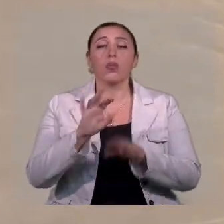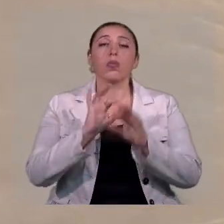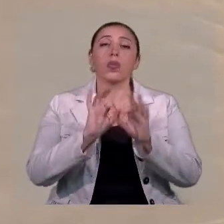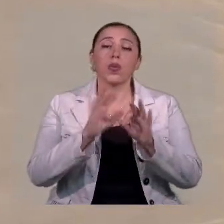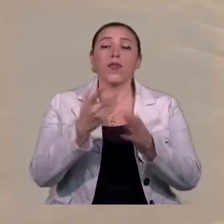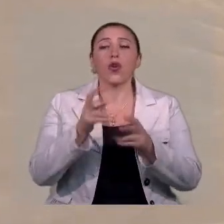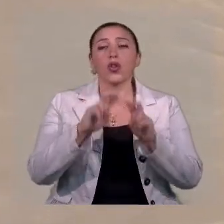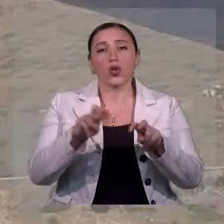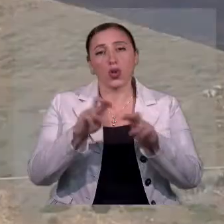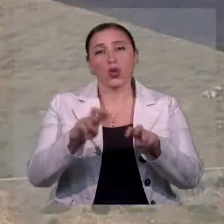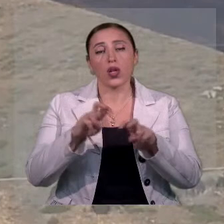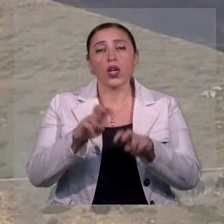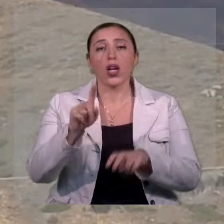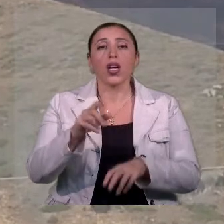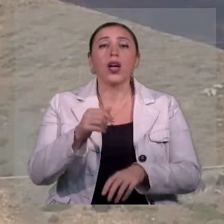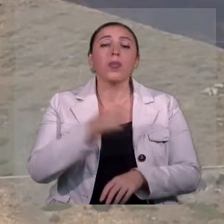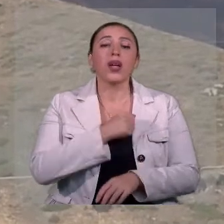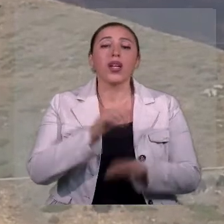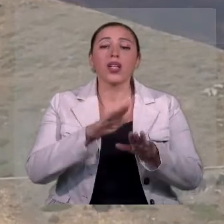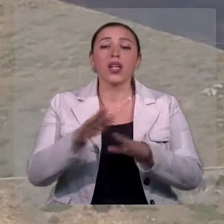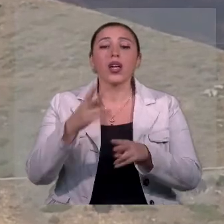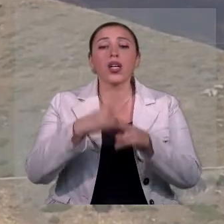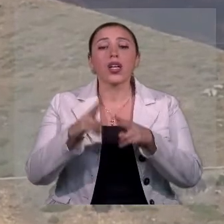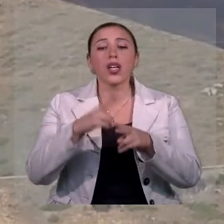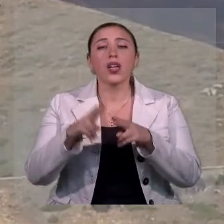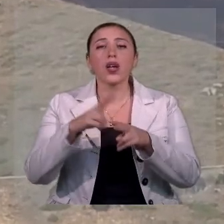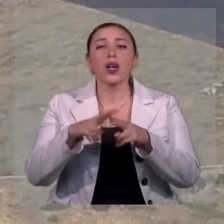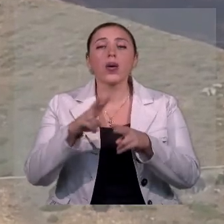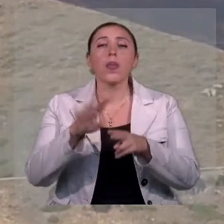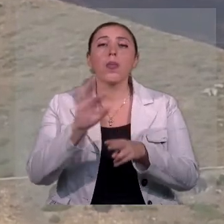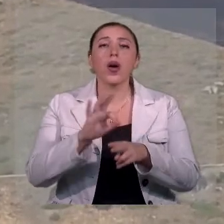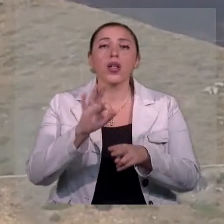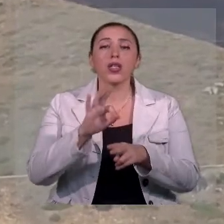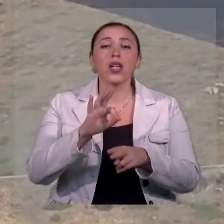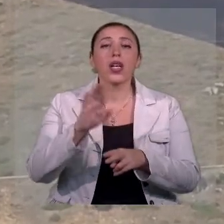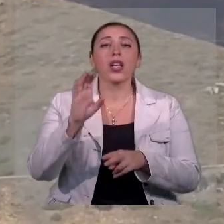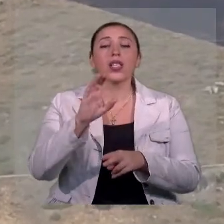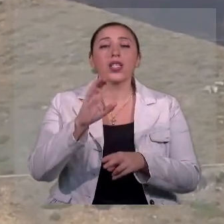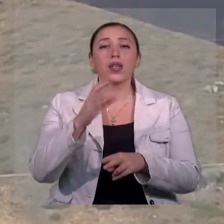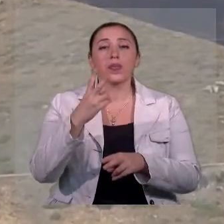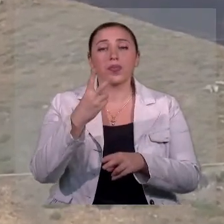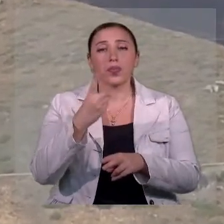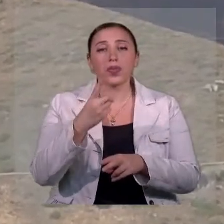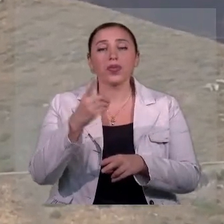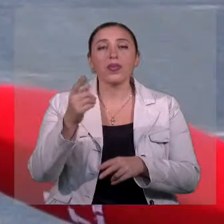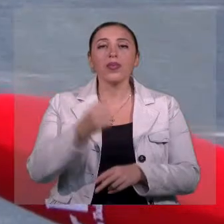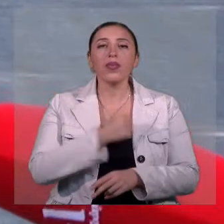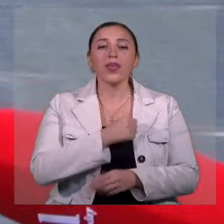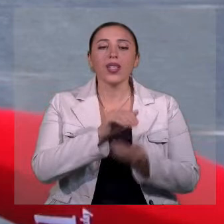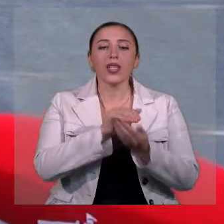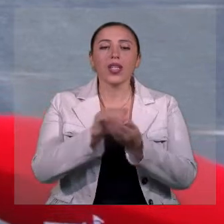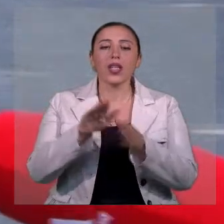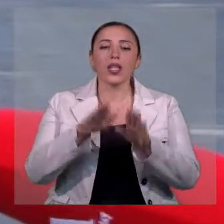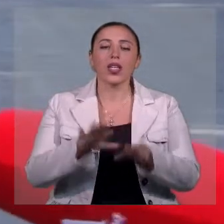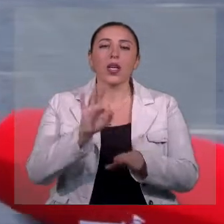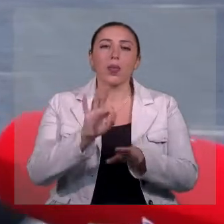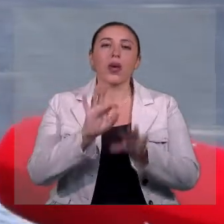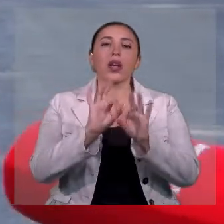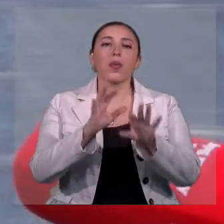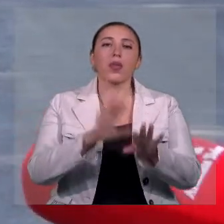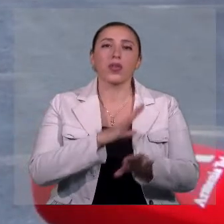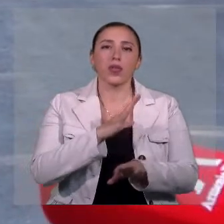անում։ Դիրքային կորուստների մասին Թորոսյանը խոսել էր դեռ սեպտեմբերի 21-ին Եռաբլուրում։ Դիրքային կորուստներ ունեն, տարածքային կորուստներ